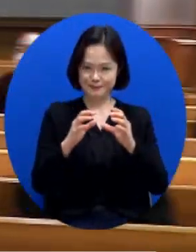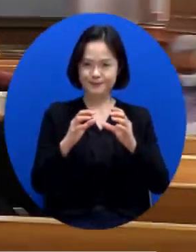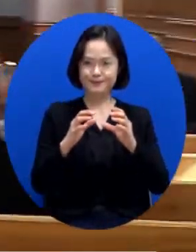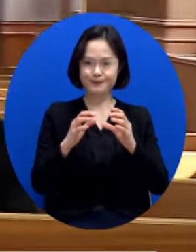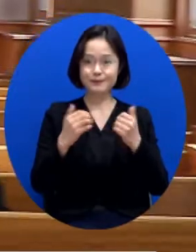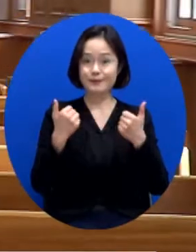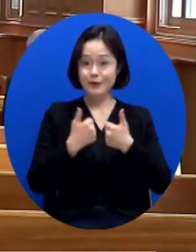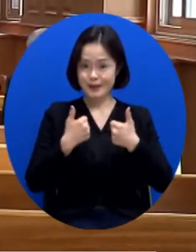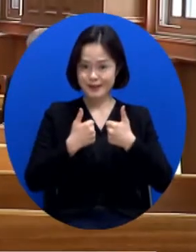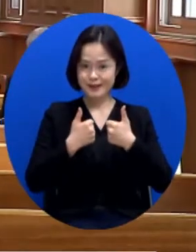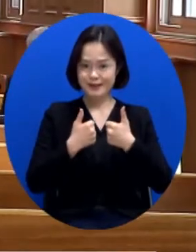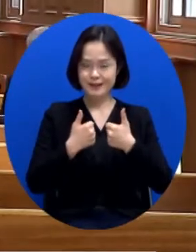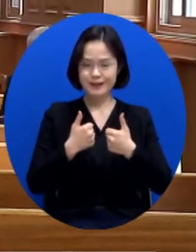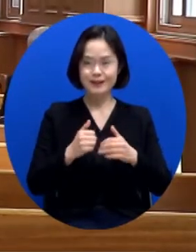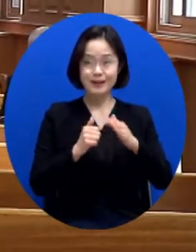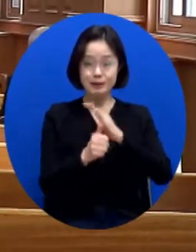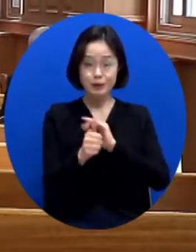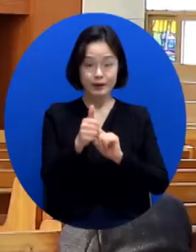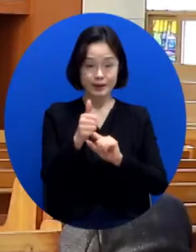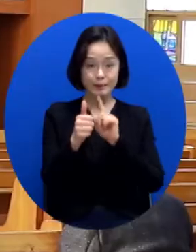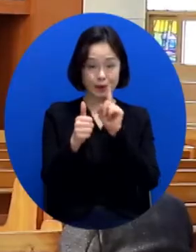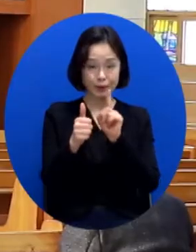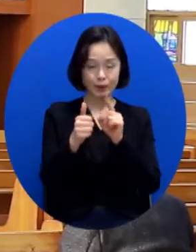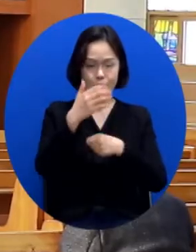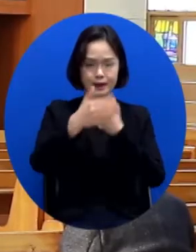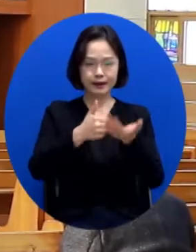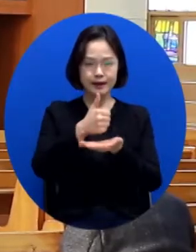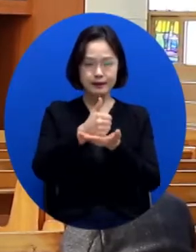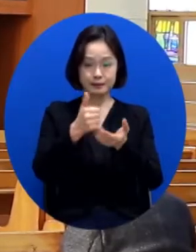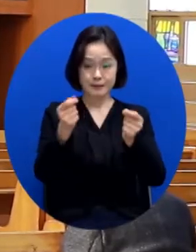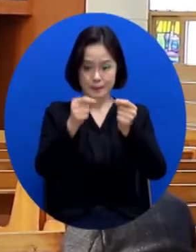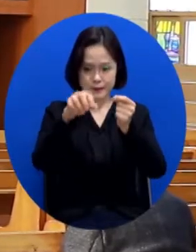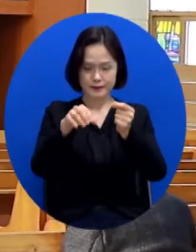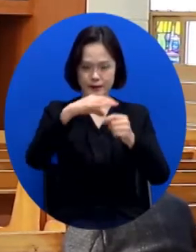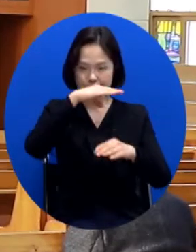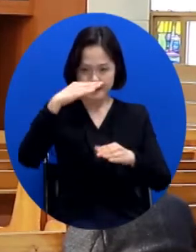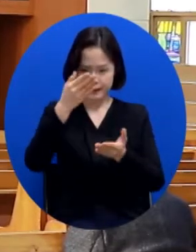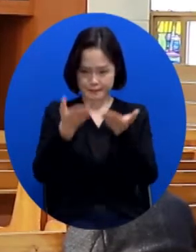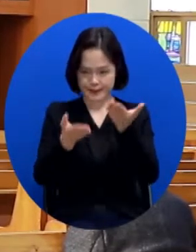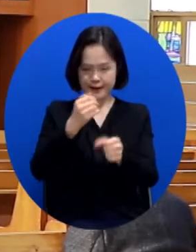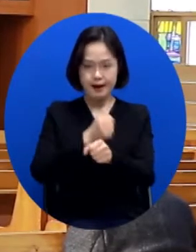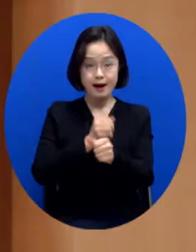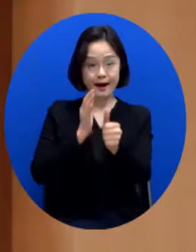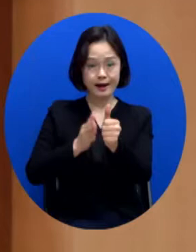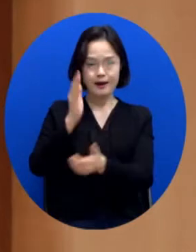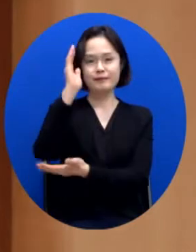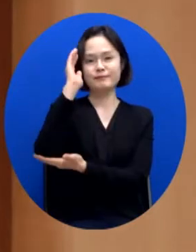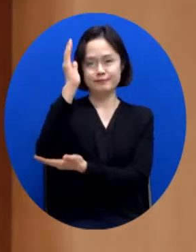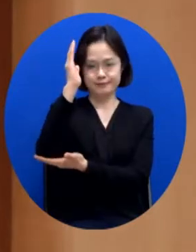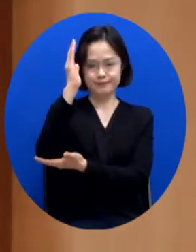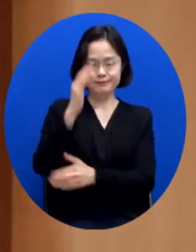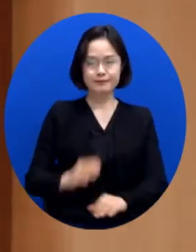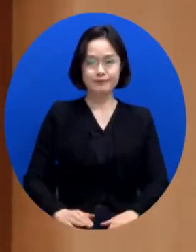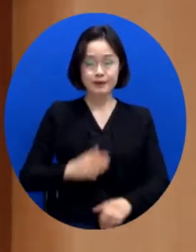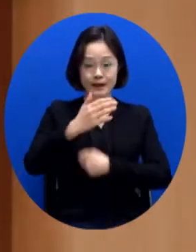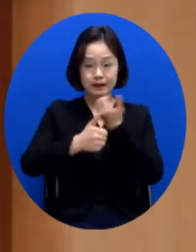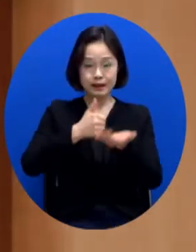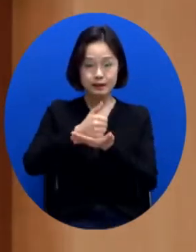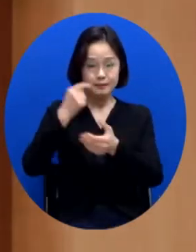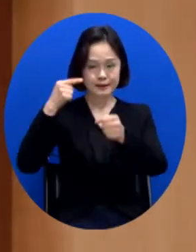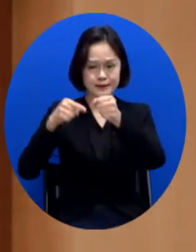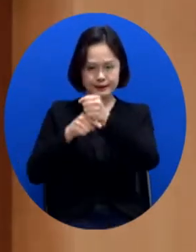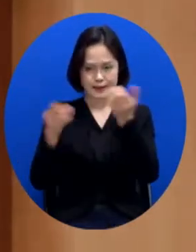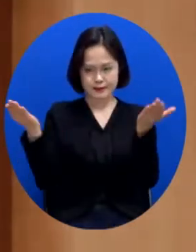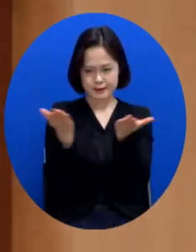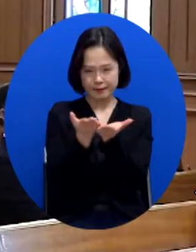배 진용 목사는 하나님 앞에서 판단하라 는 제목으로 말씀을 전하며 하나님 뜻에 합당한 10 앞에 사역을 하도록 힘쓰자 고 광